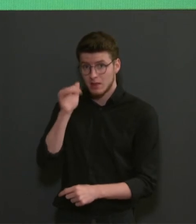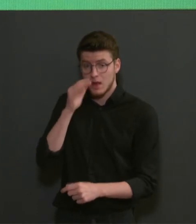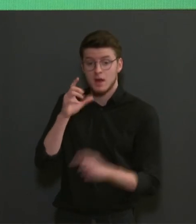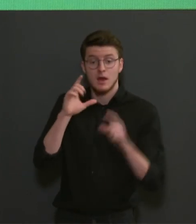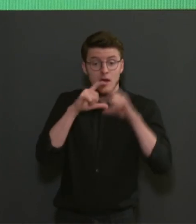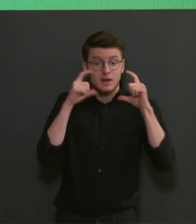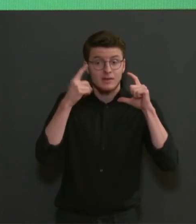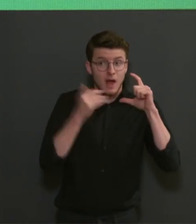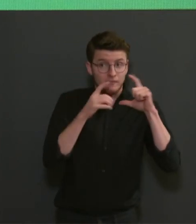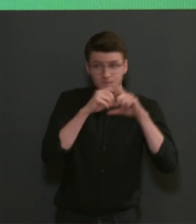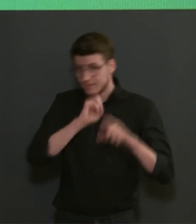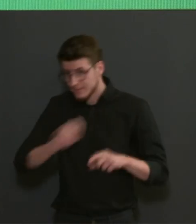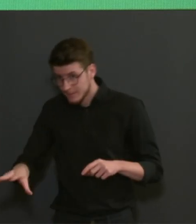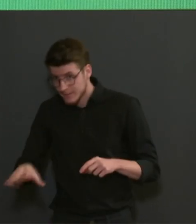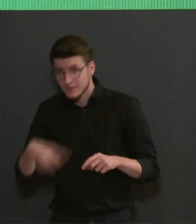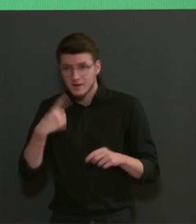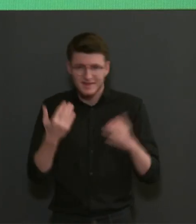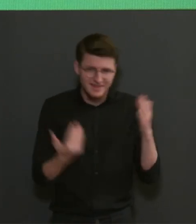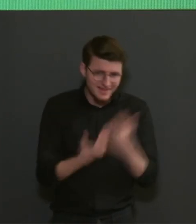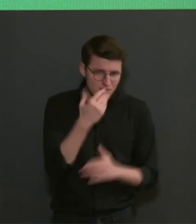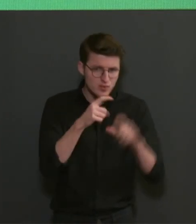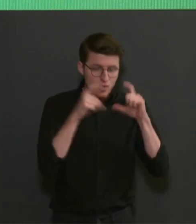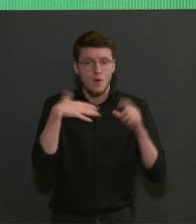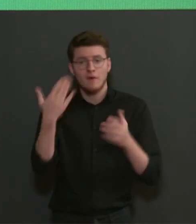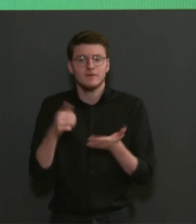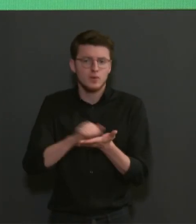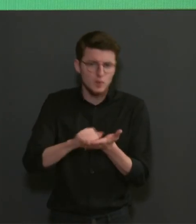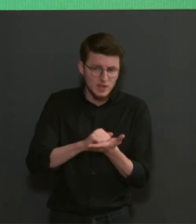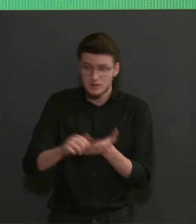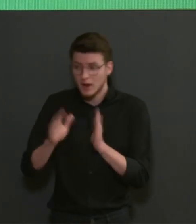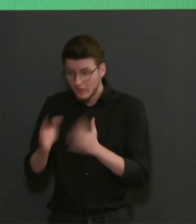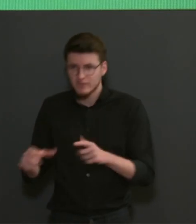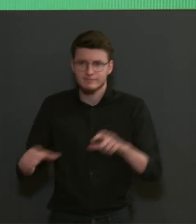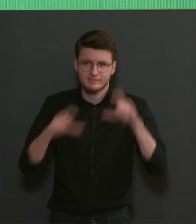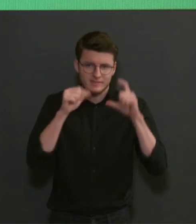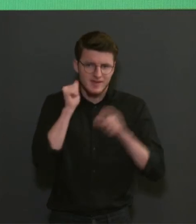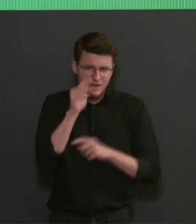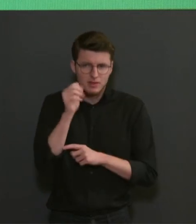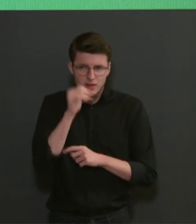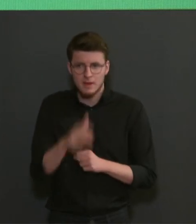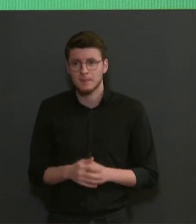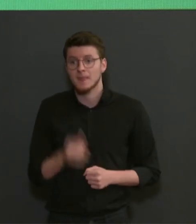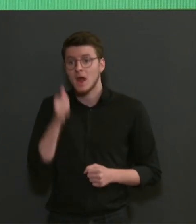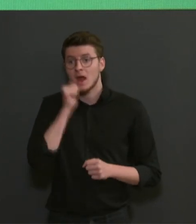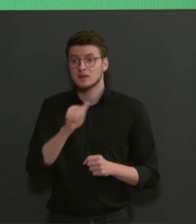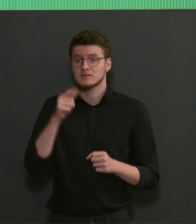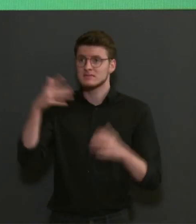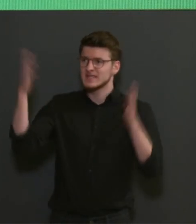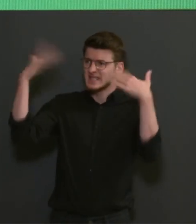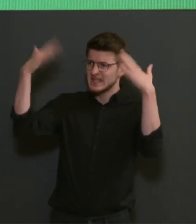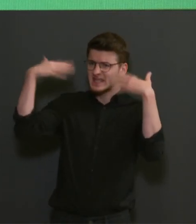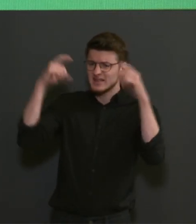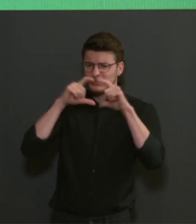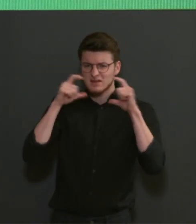gewassen mondmasker te gebruiken. Vervang het mondmasker ook wanneer het nat wordt, bijvoorbeeld wanneer u buiten in de regen heeft gelopen.